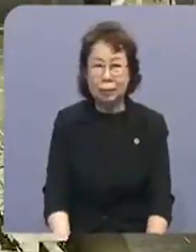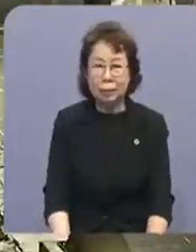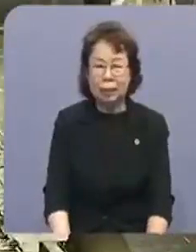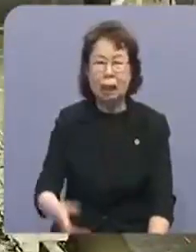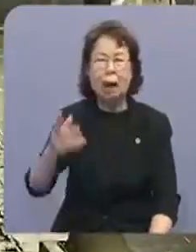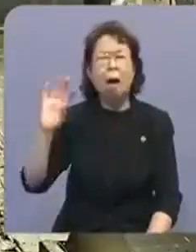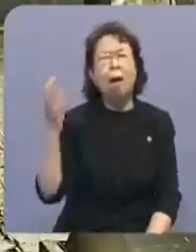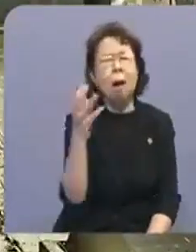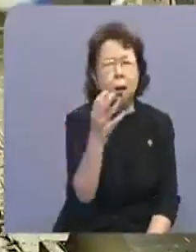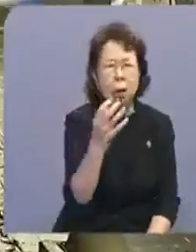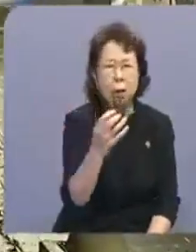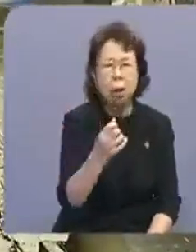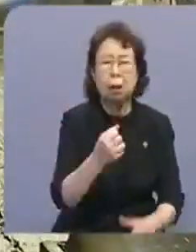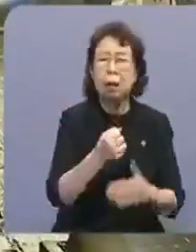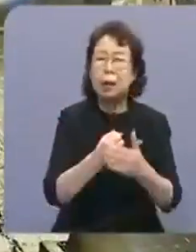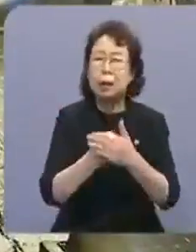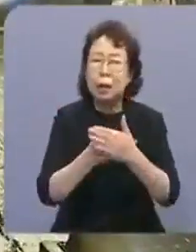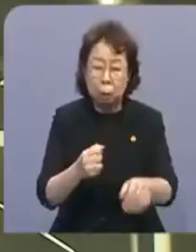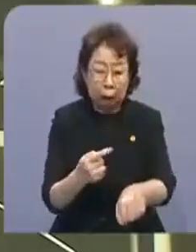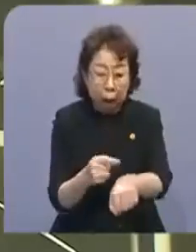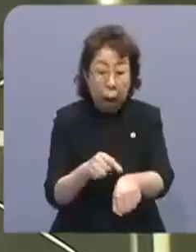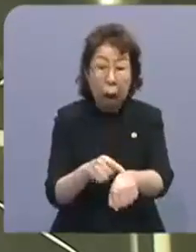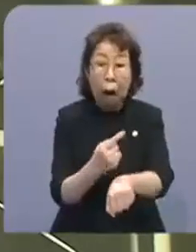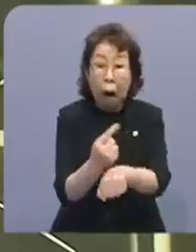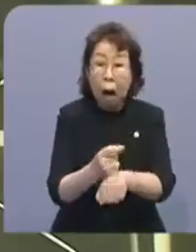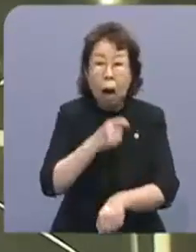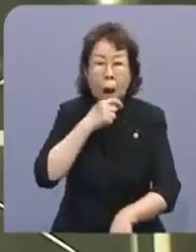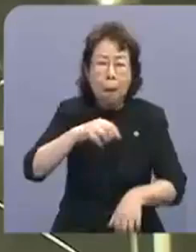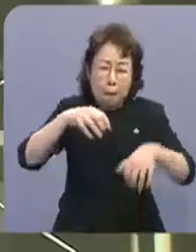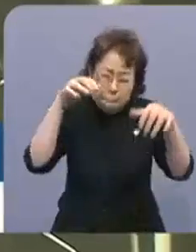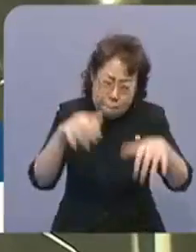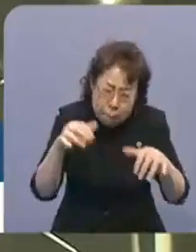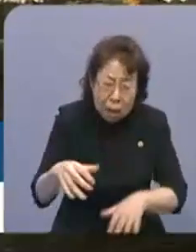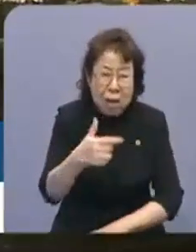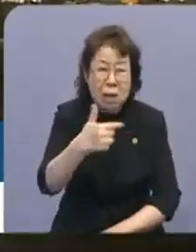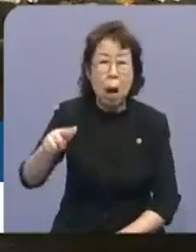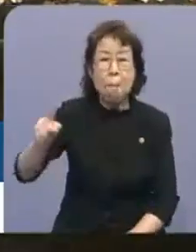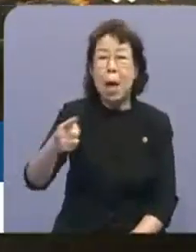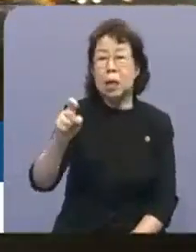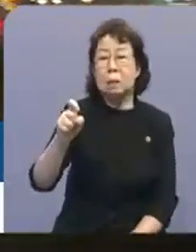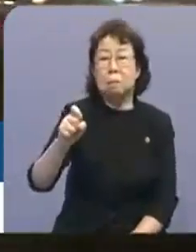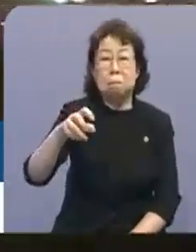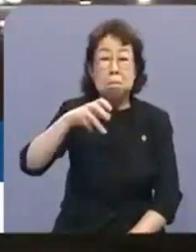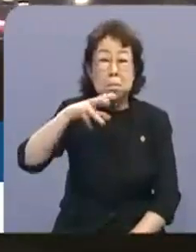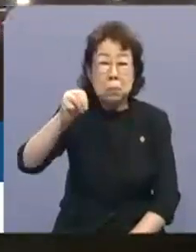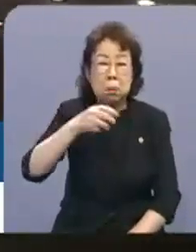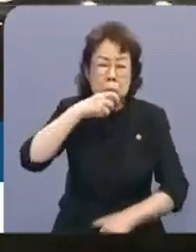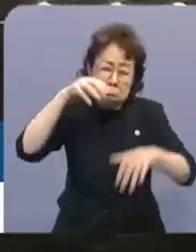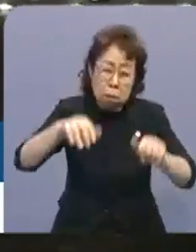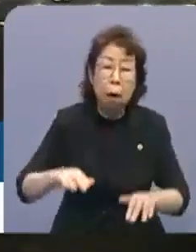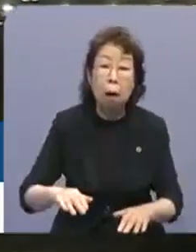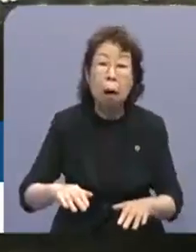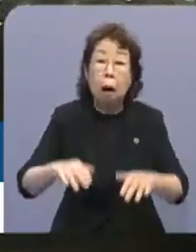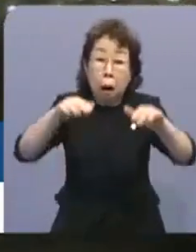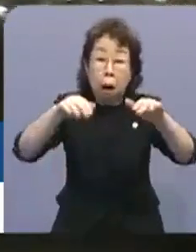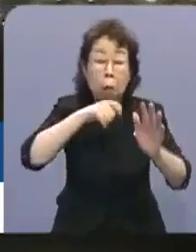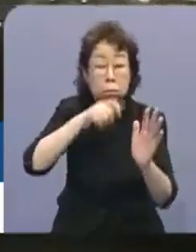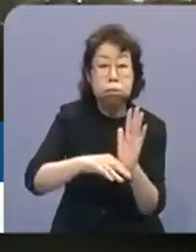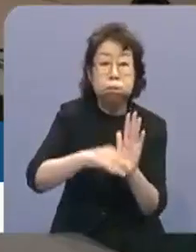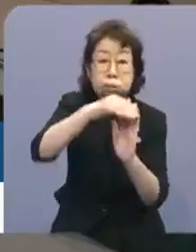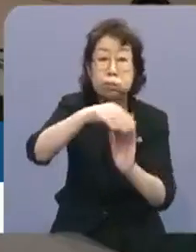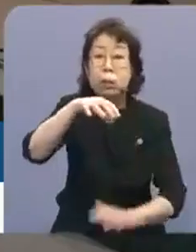태풍 힌남노의 영향으로 시간당 최대 110mm의 기록적인 폭우가 내리면서 침수된 포스코